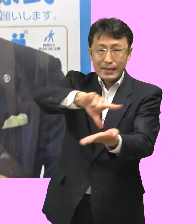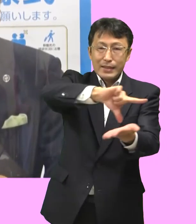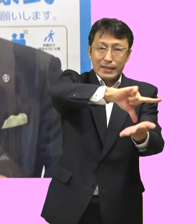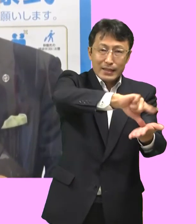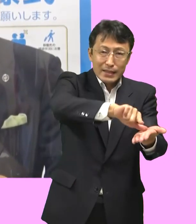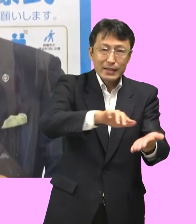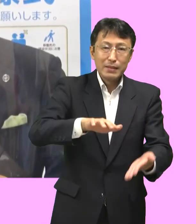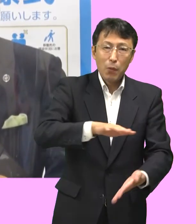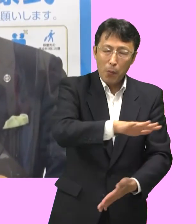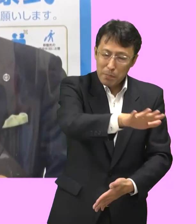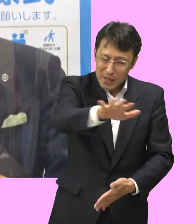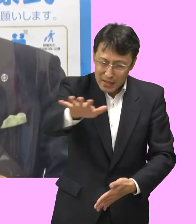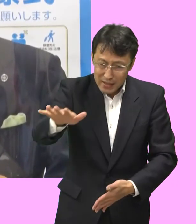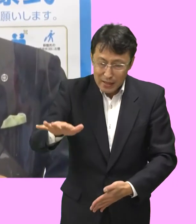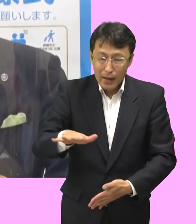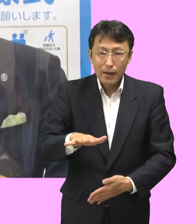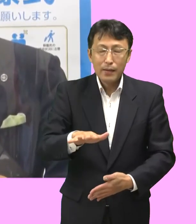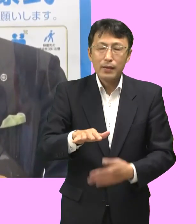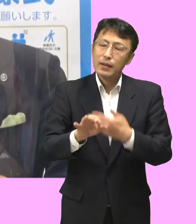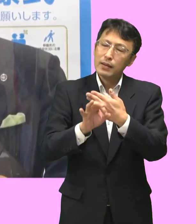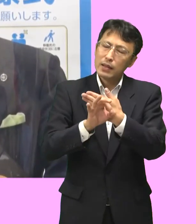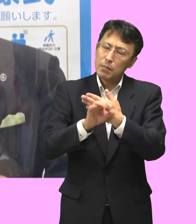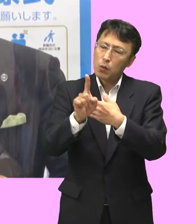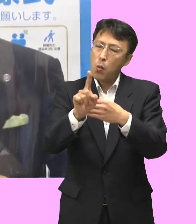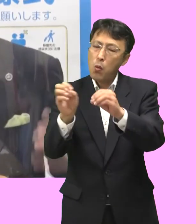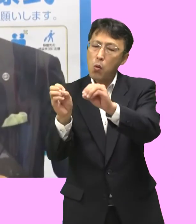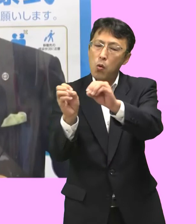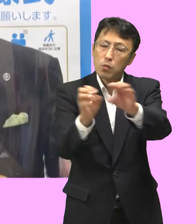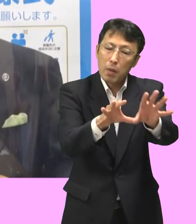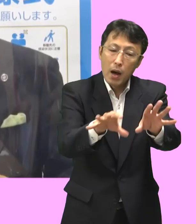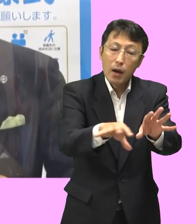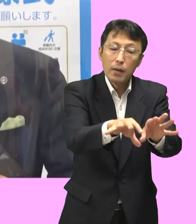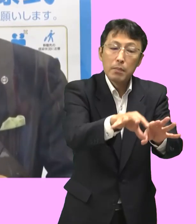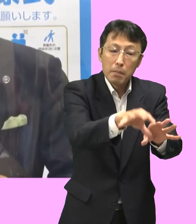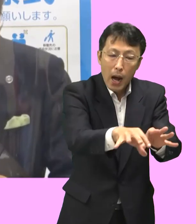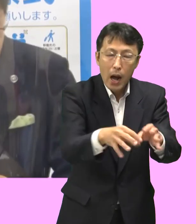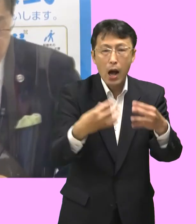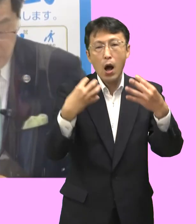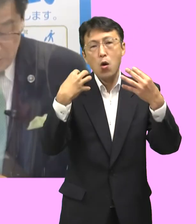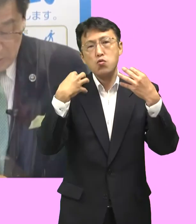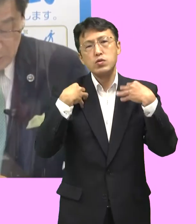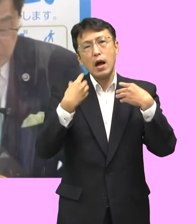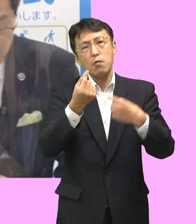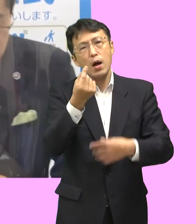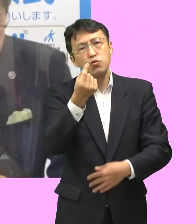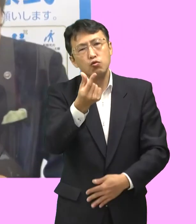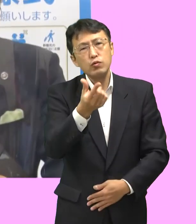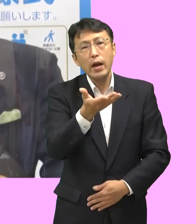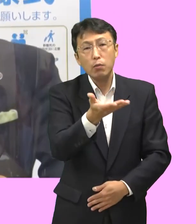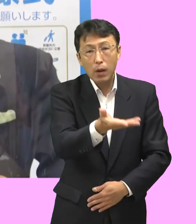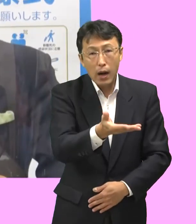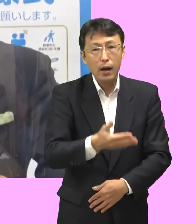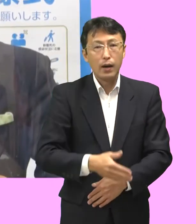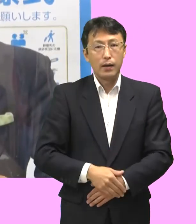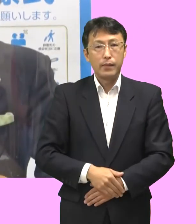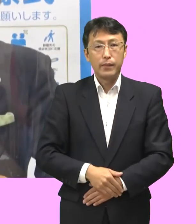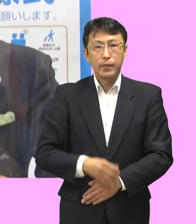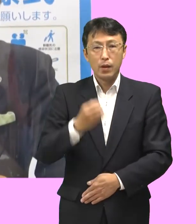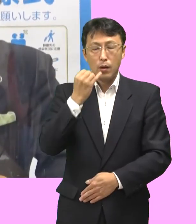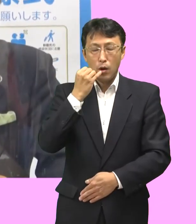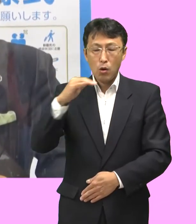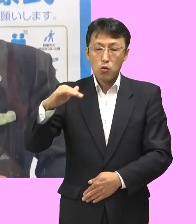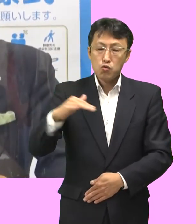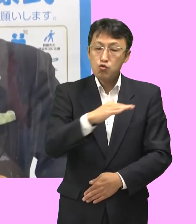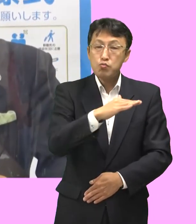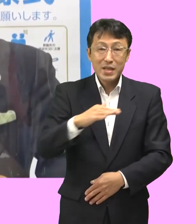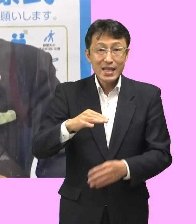負担がかからないというか、あまり偏ってかからないような、領海内の遠い海域